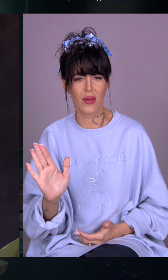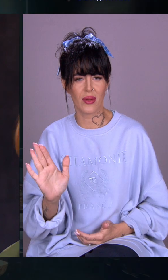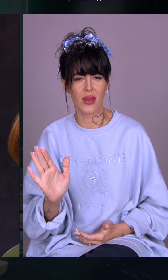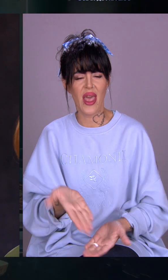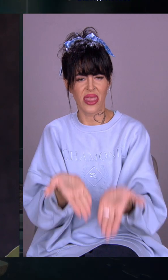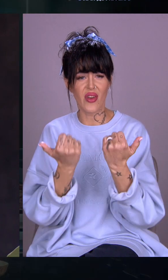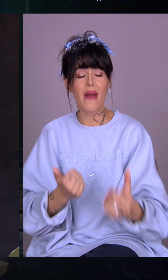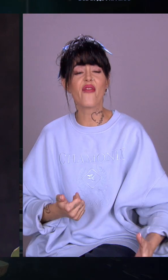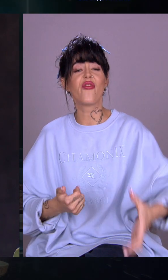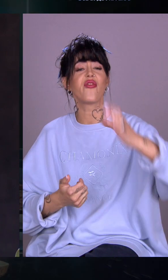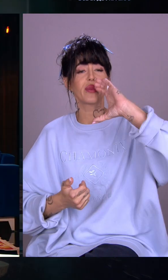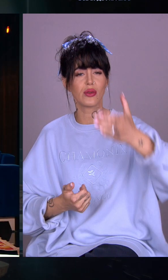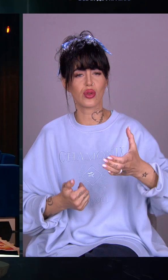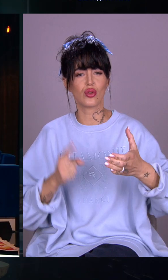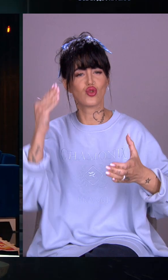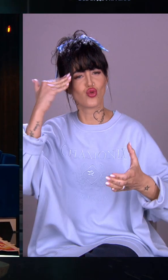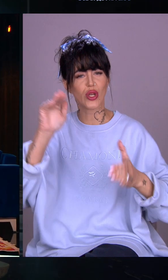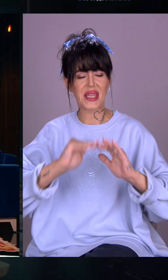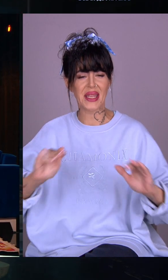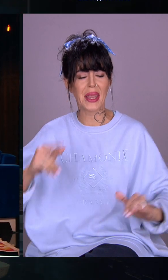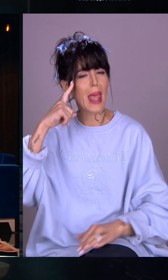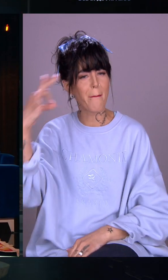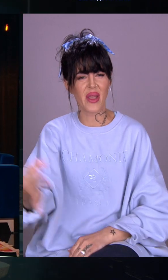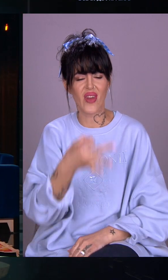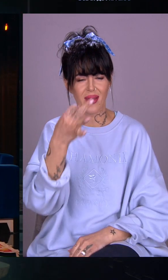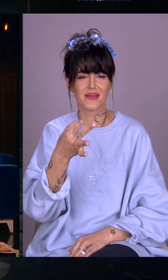Давайте вип'ємо за те, що чужих дітей не буває.